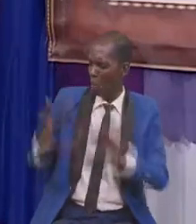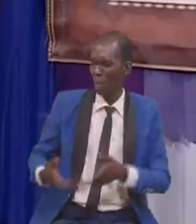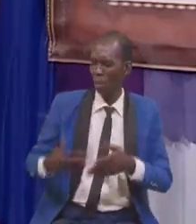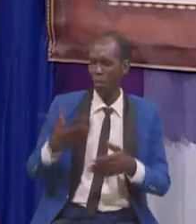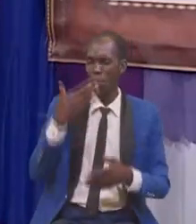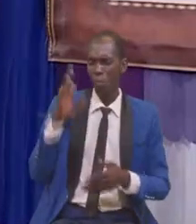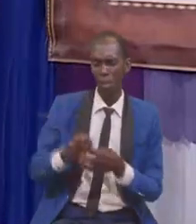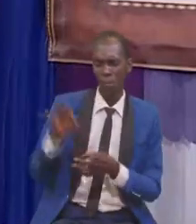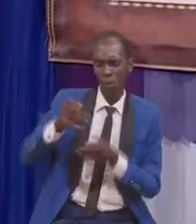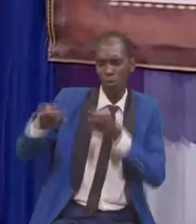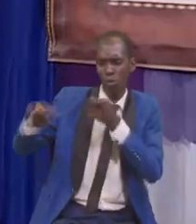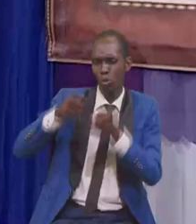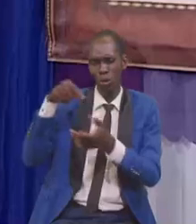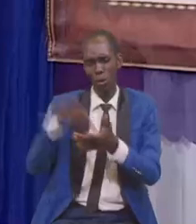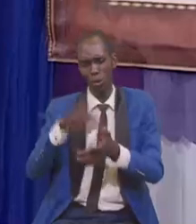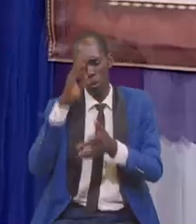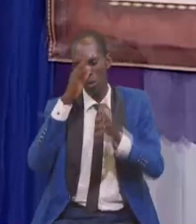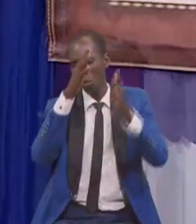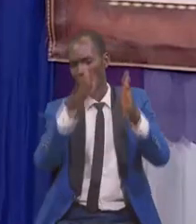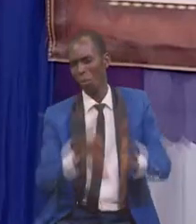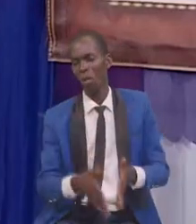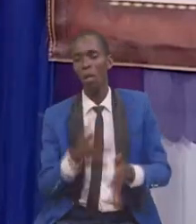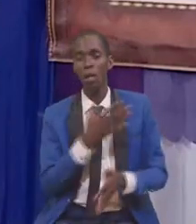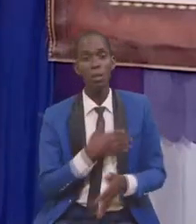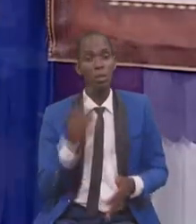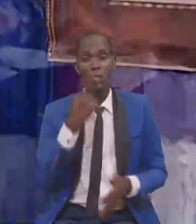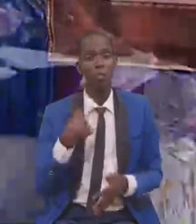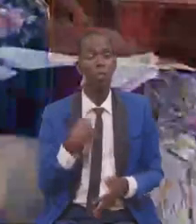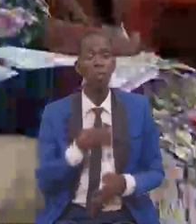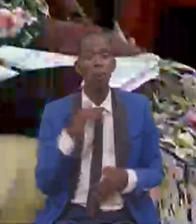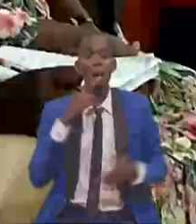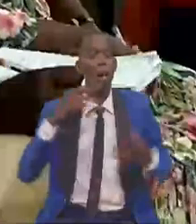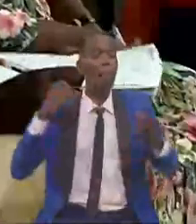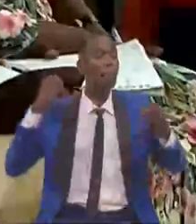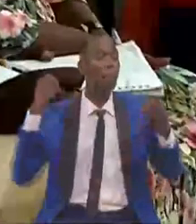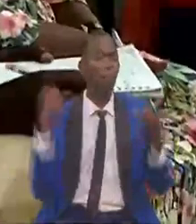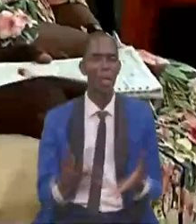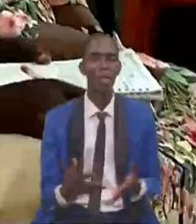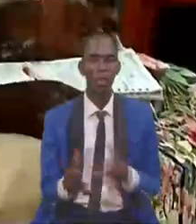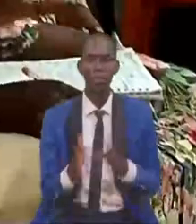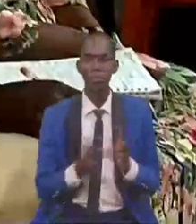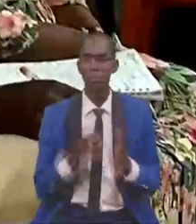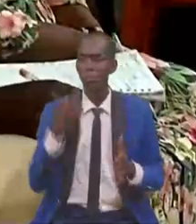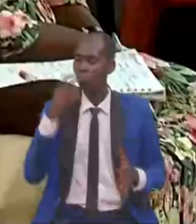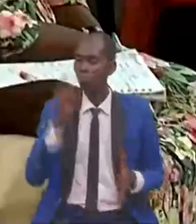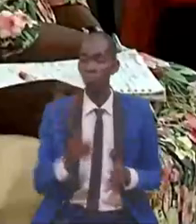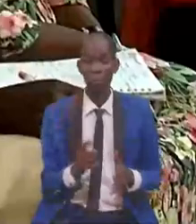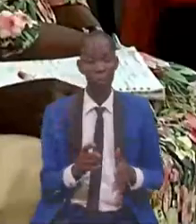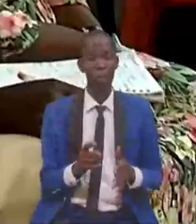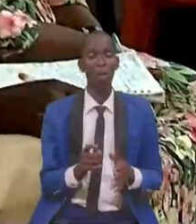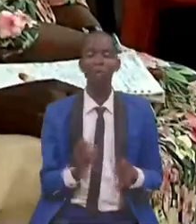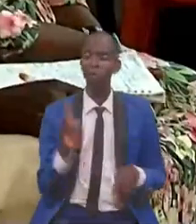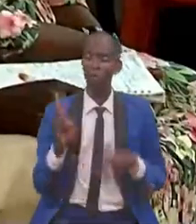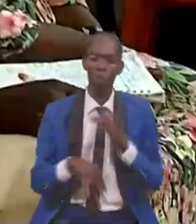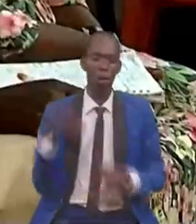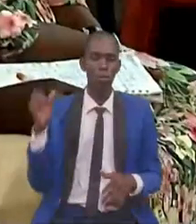là, vous qui détruisez sa vie, combien êtes-vous? Que nous sommes une légion. Qui sortait, un seul mot, ils